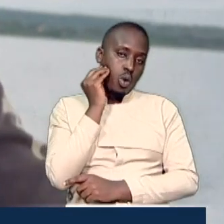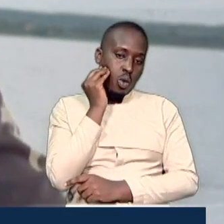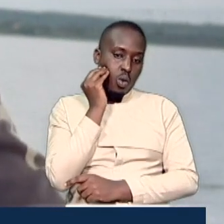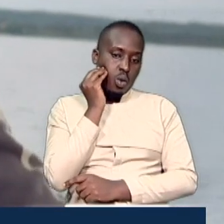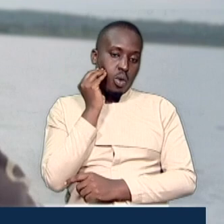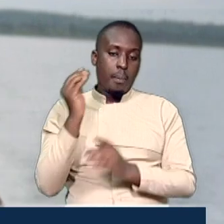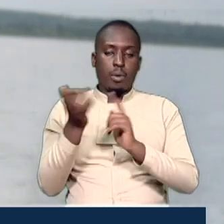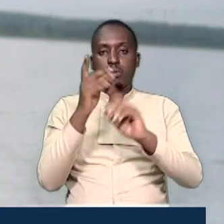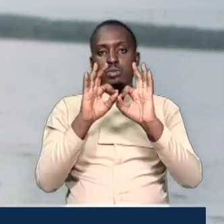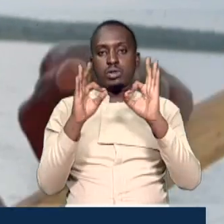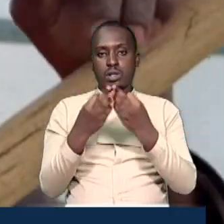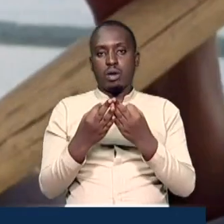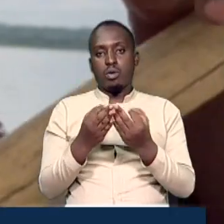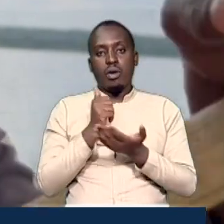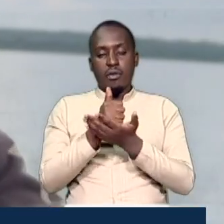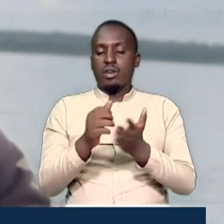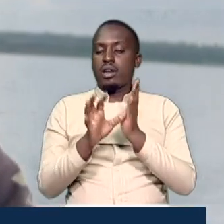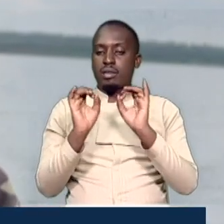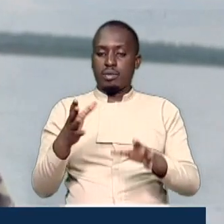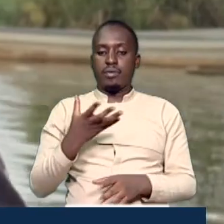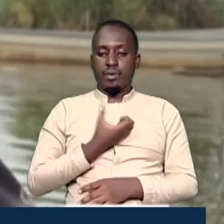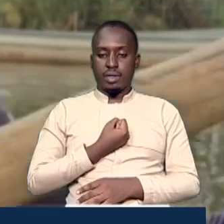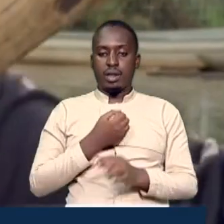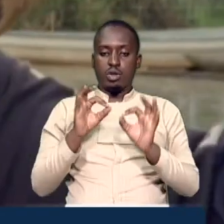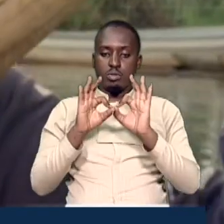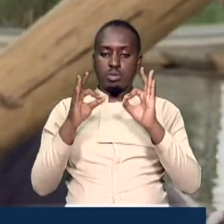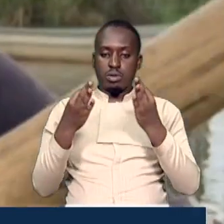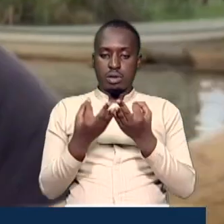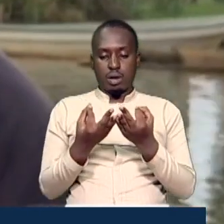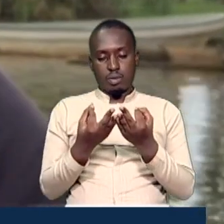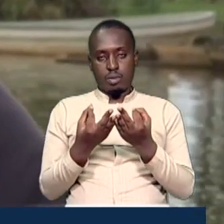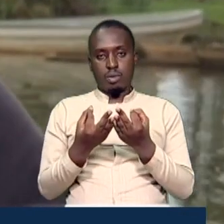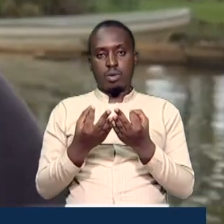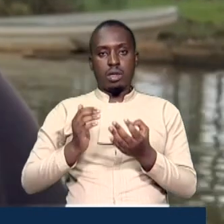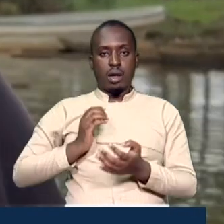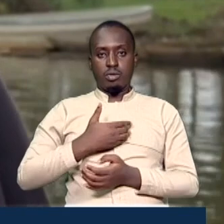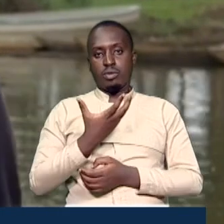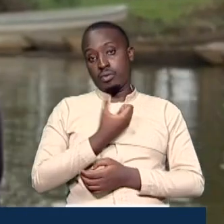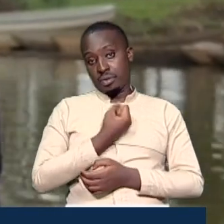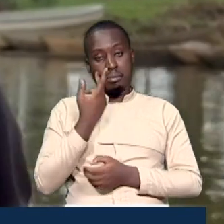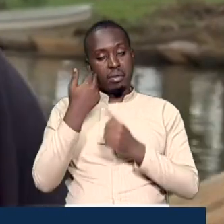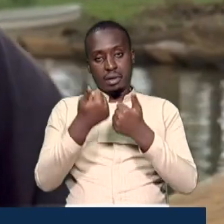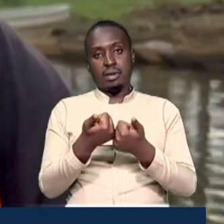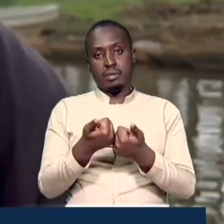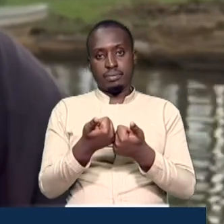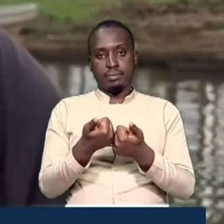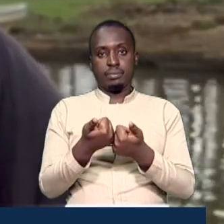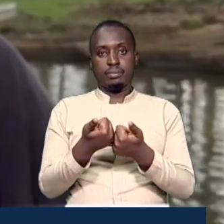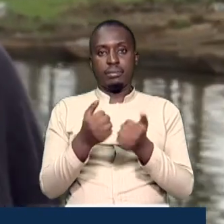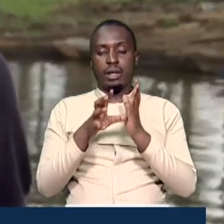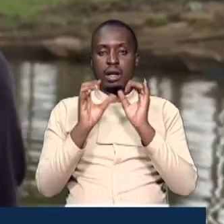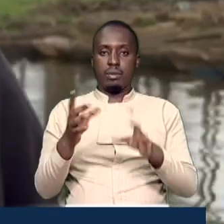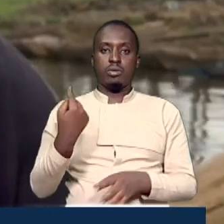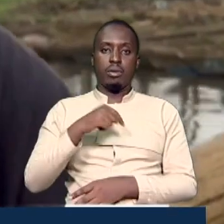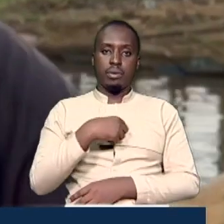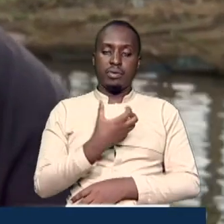Mbona umuryango nk'utunze nta kibazo afite n'umuryango. N'abanyamuryango bacu tuba dufite nayo bimeze neza. Nta kibazo mbihandi